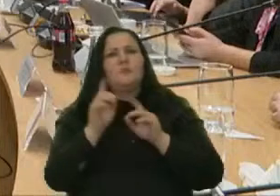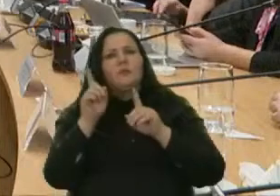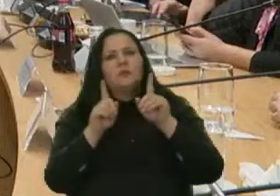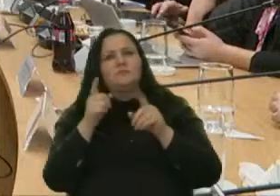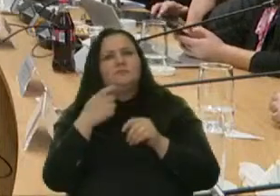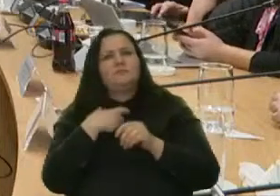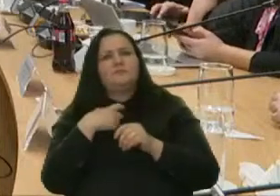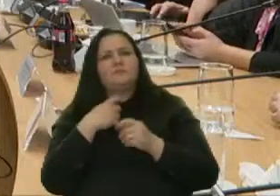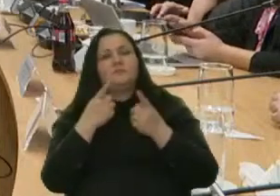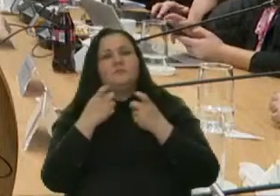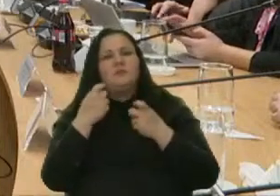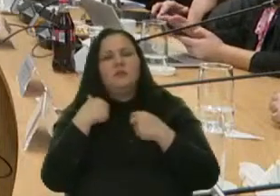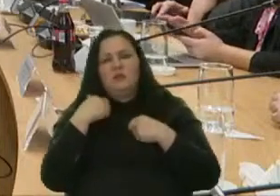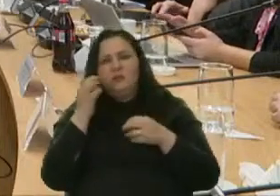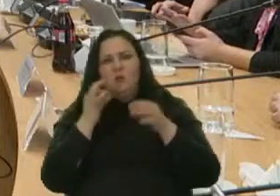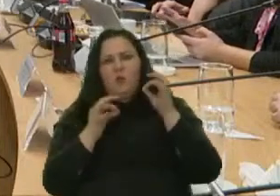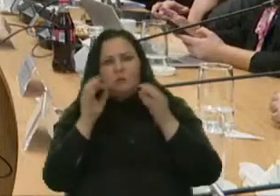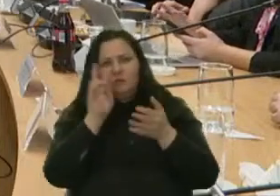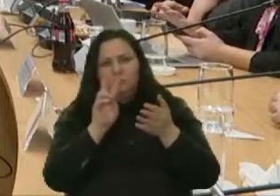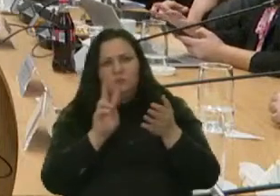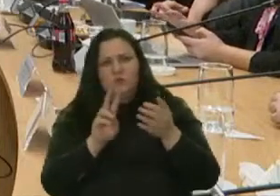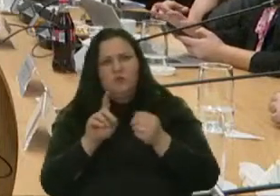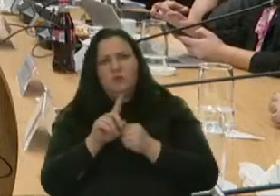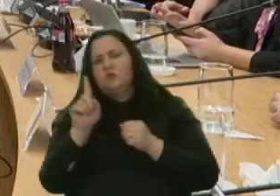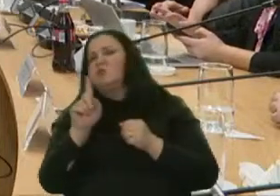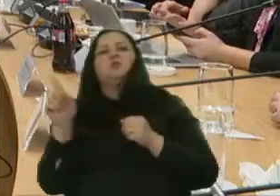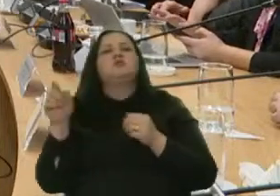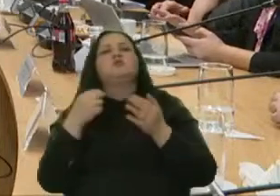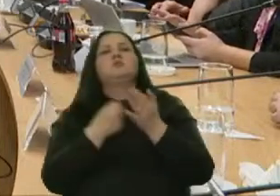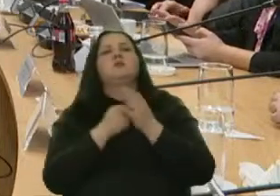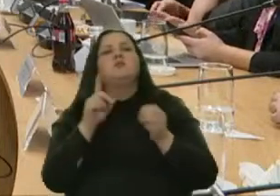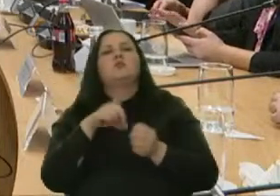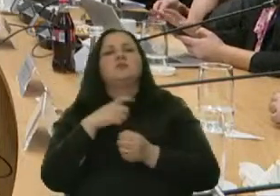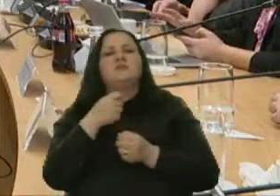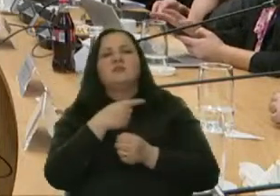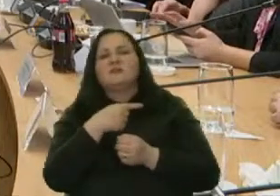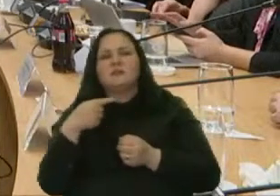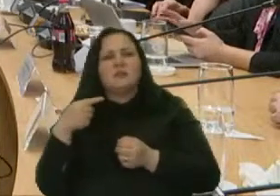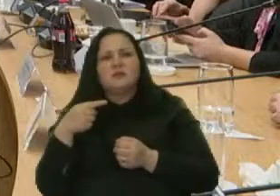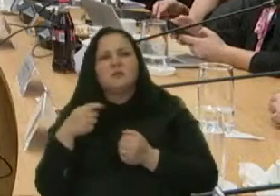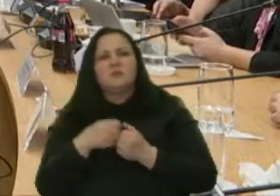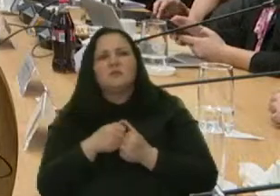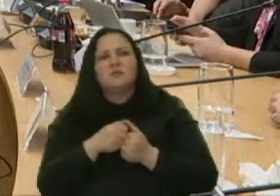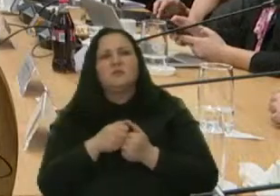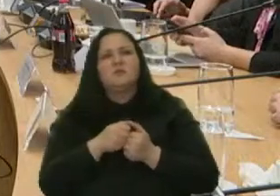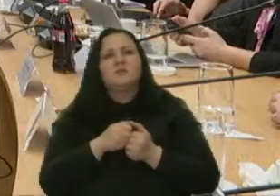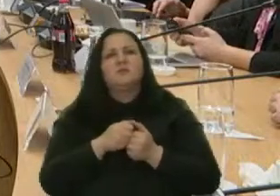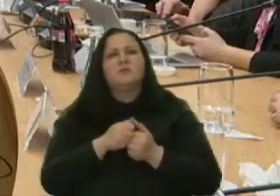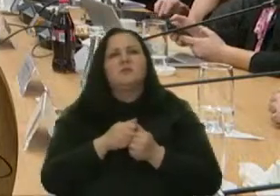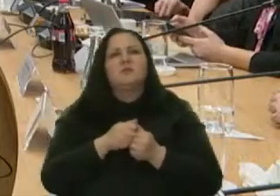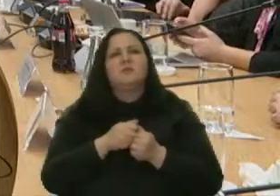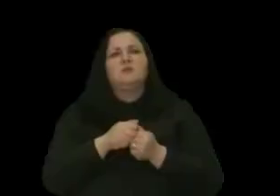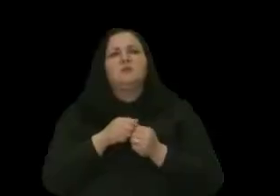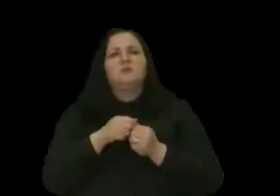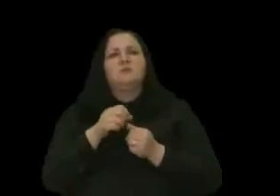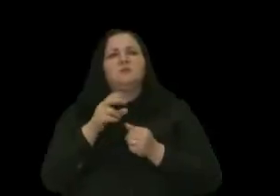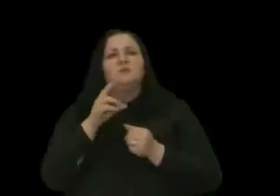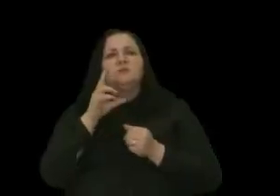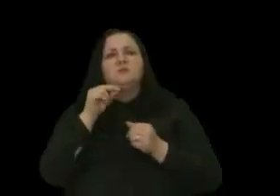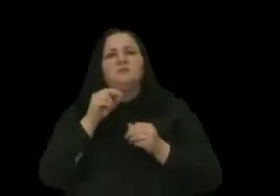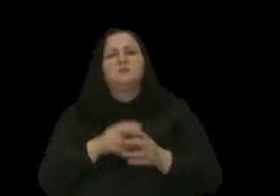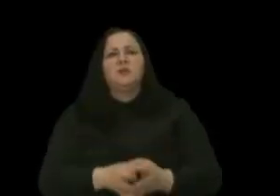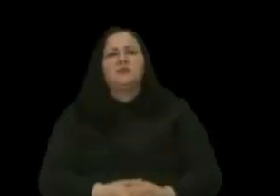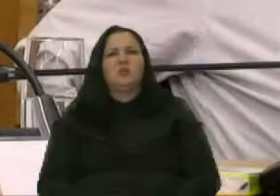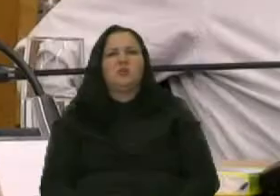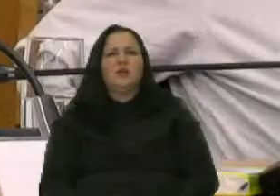mi permiteți din câte am studiat niciun salariu nu va fi scăzut sub nicio formă aici discutăm AC Dacă par un spor disc de un spor